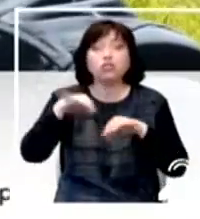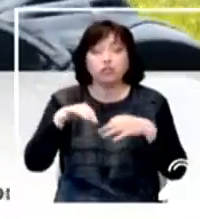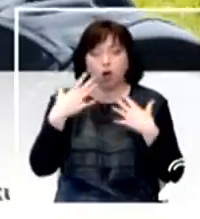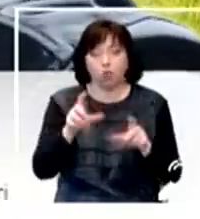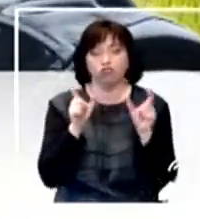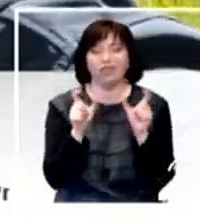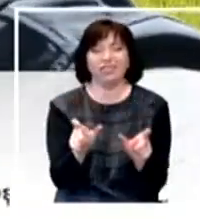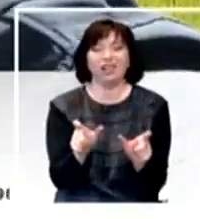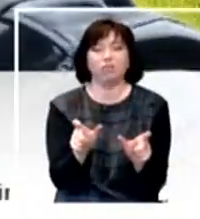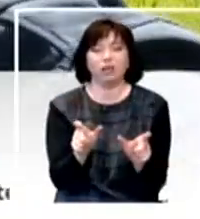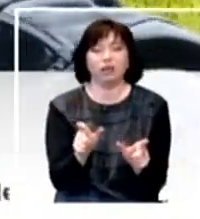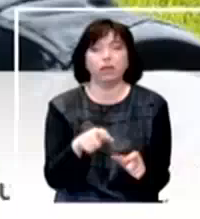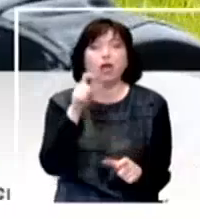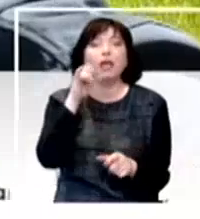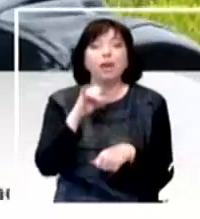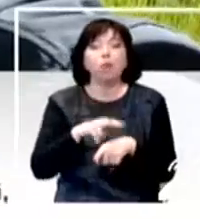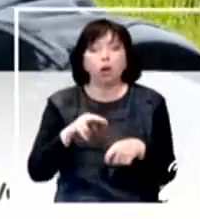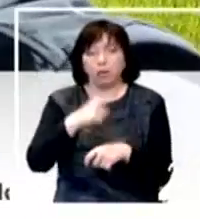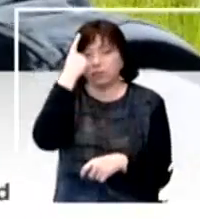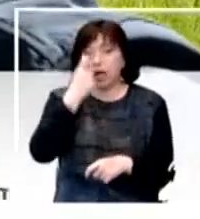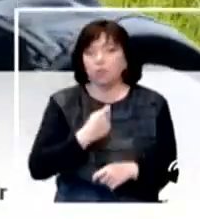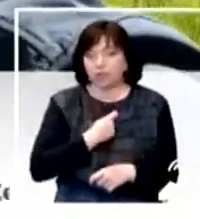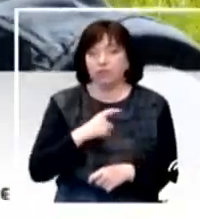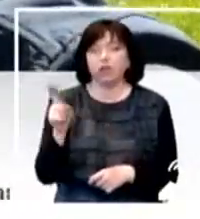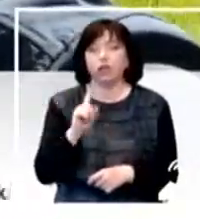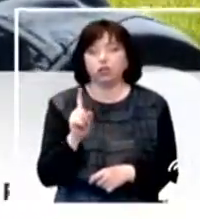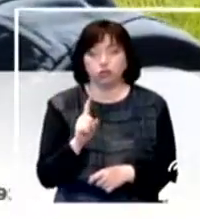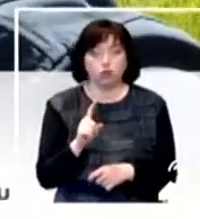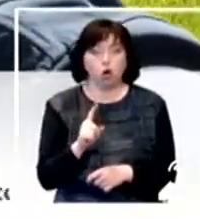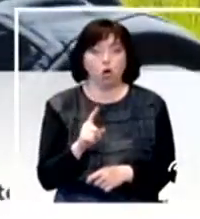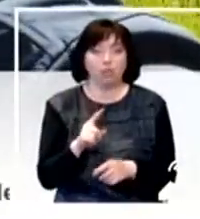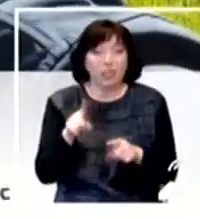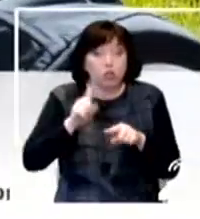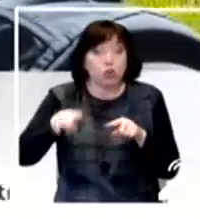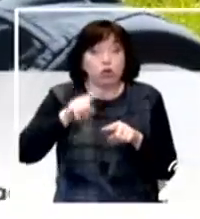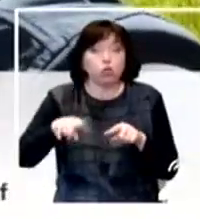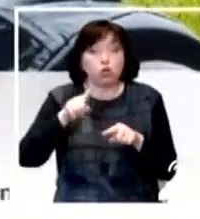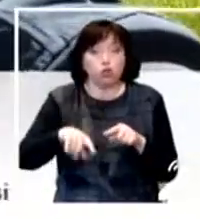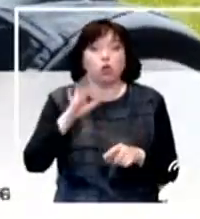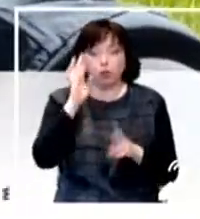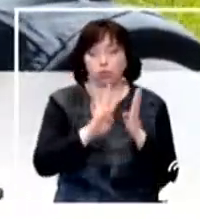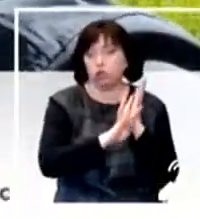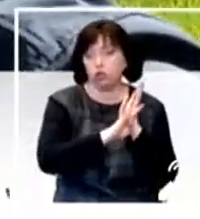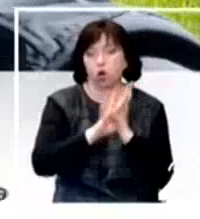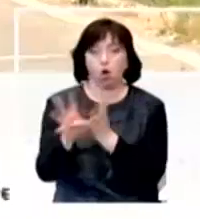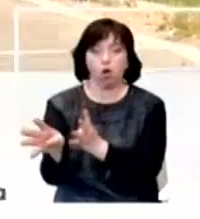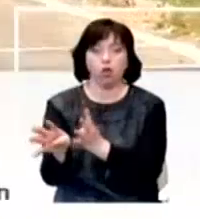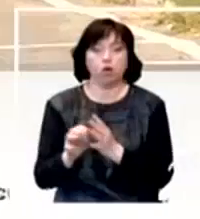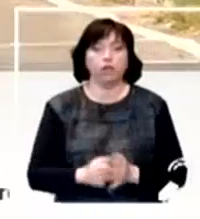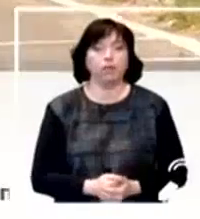deja restricționată. Oamenii legii ne-au anunțat deja că dintr-o clipă în alta va trece prima coloană